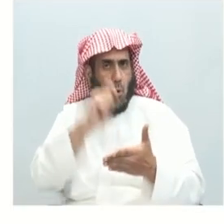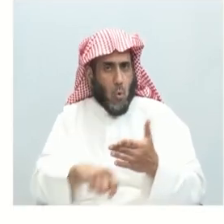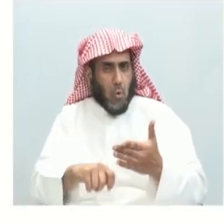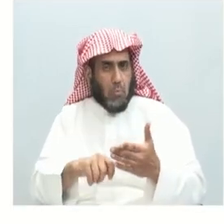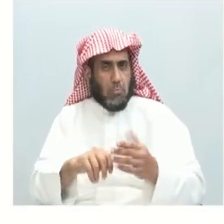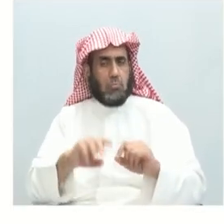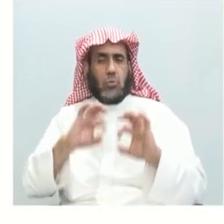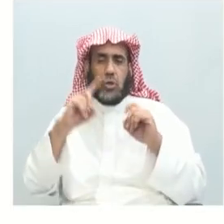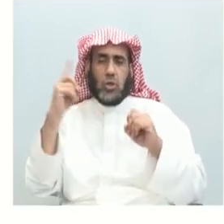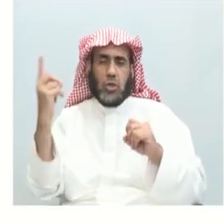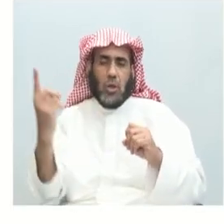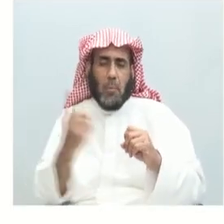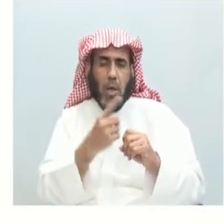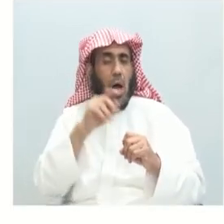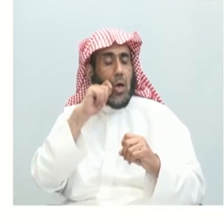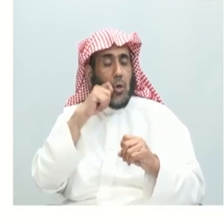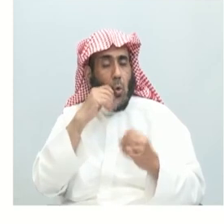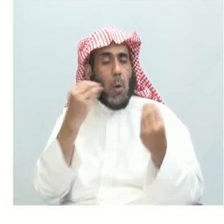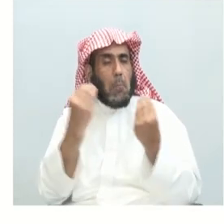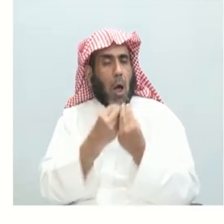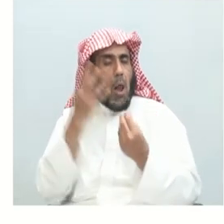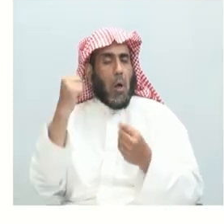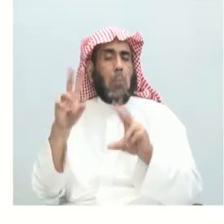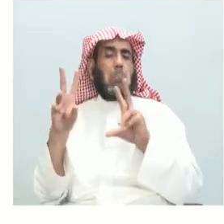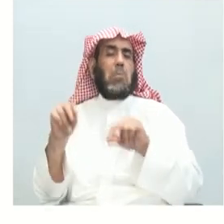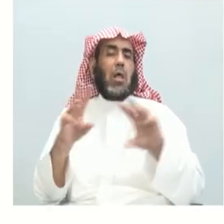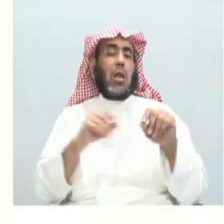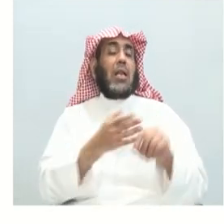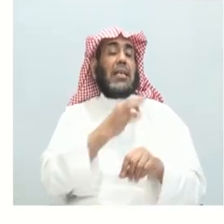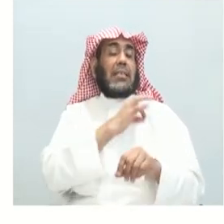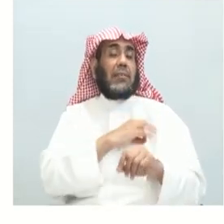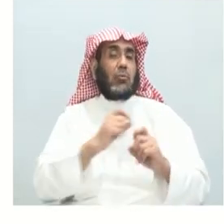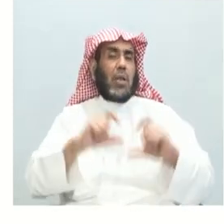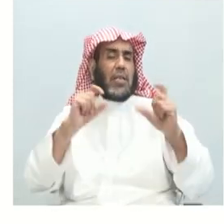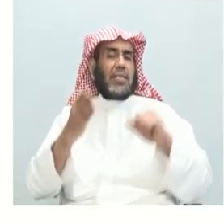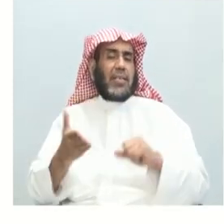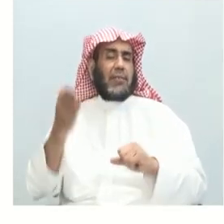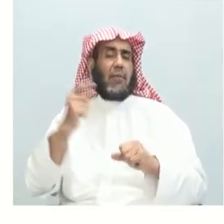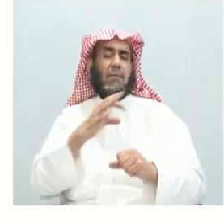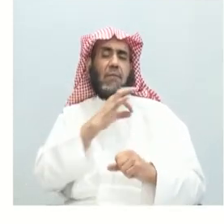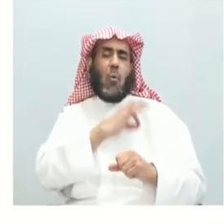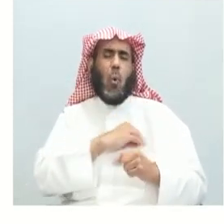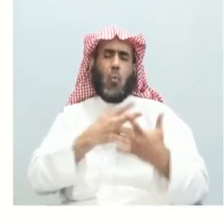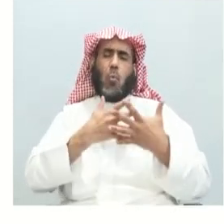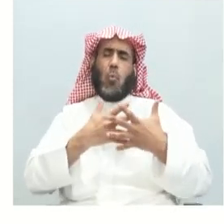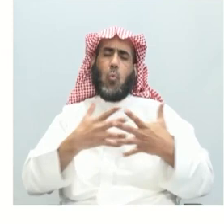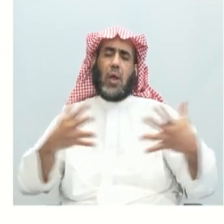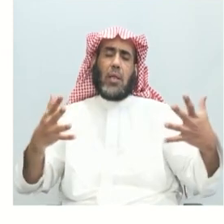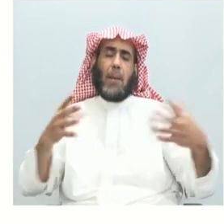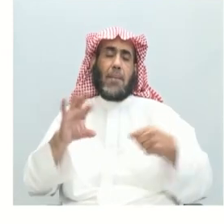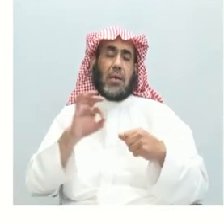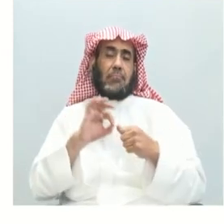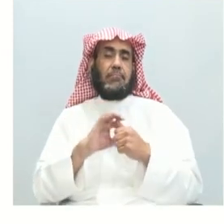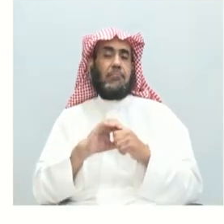يشمل من يشمل الرجل والمراه استفيد من الحديث الشريف فوائد كثيره منها